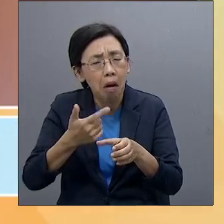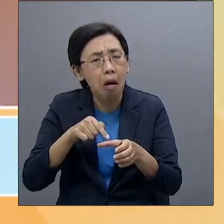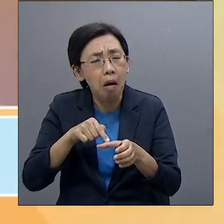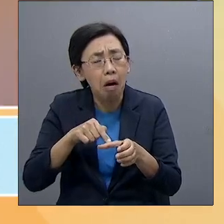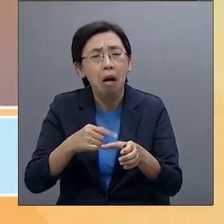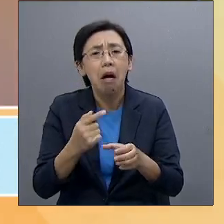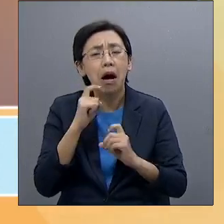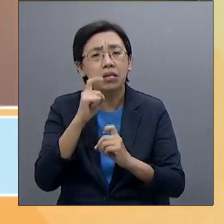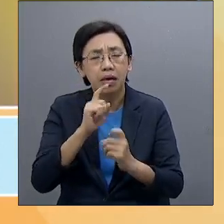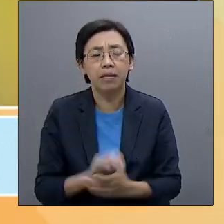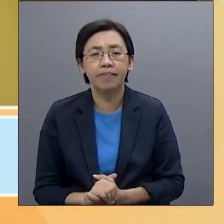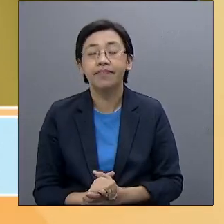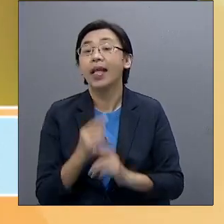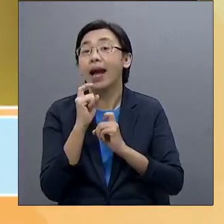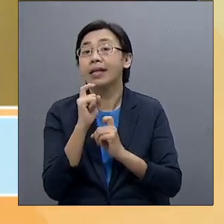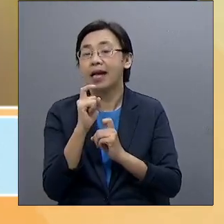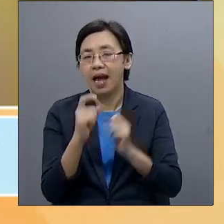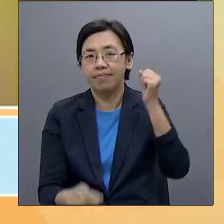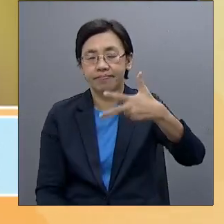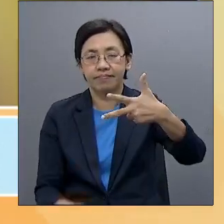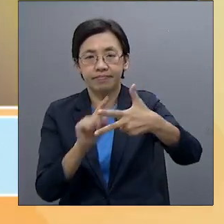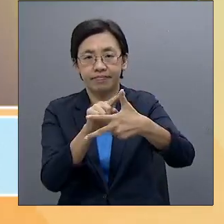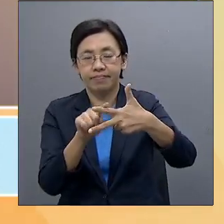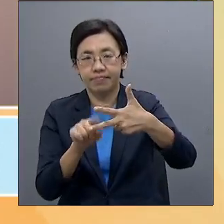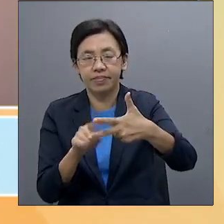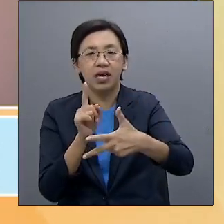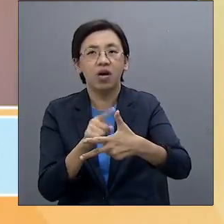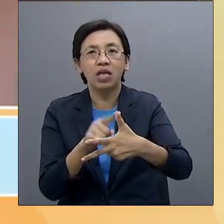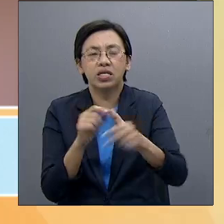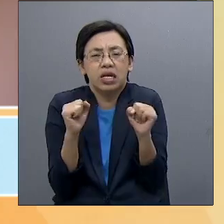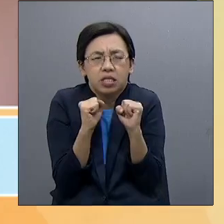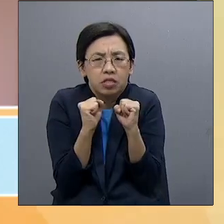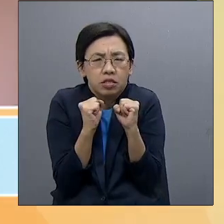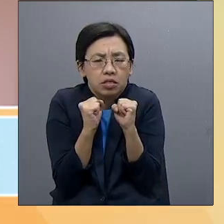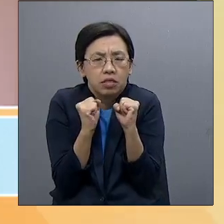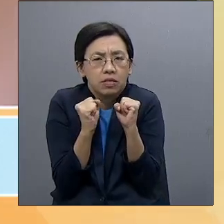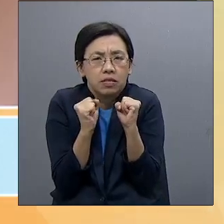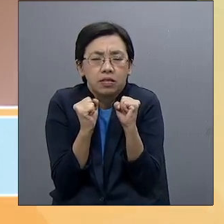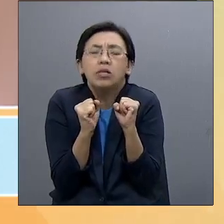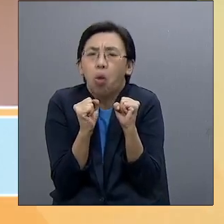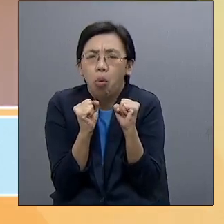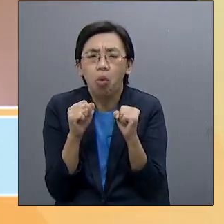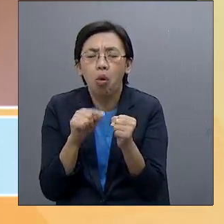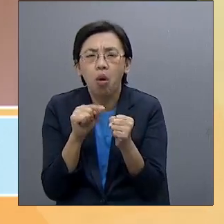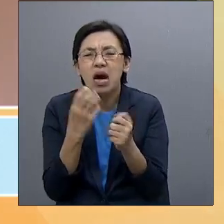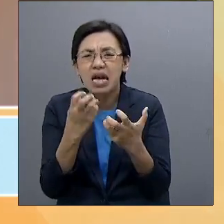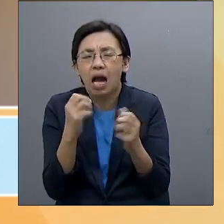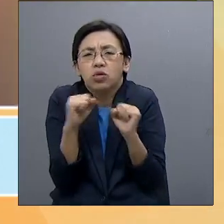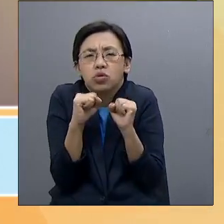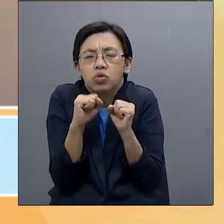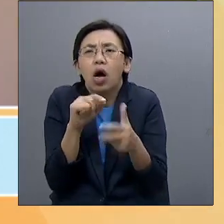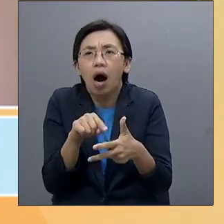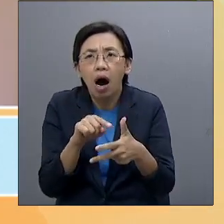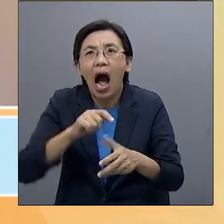ะพอจะบอกได้3ข้อใหญ่ๆนะที่1ก็คือมันความเย็นจัดของมันนะครับความเย็นเนี่ยสามารถก่อให้เกิดความ